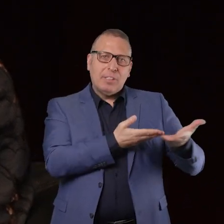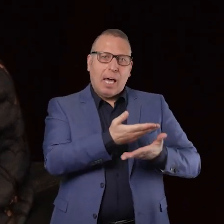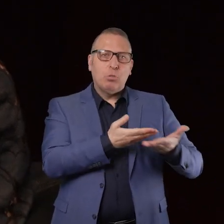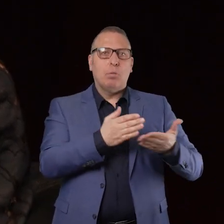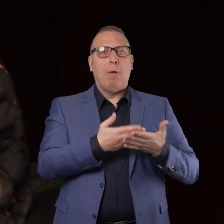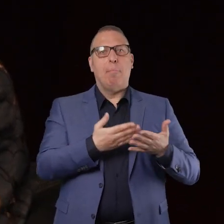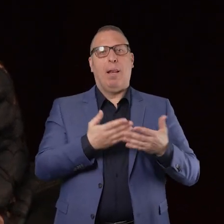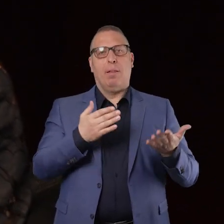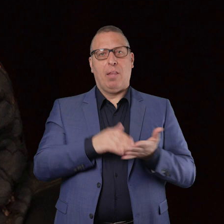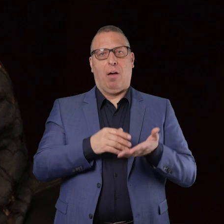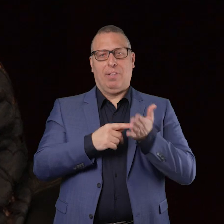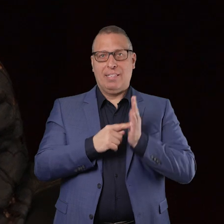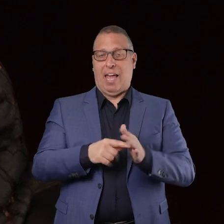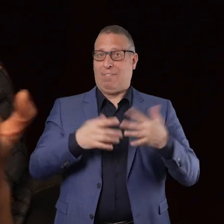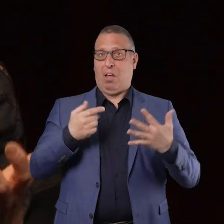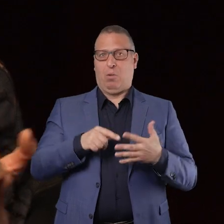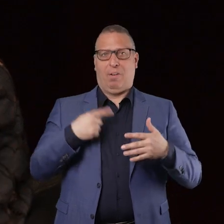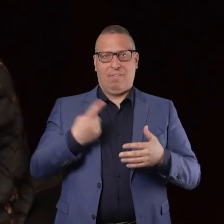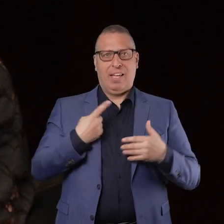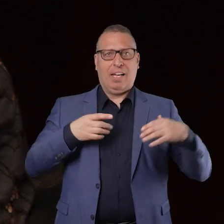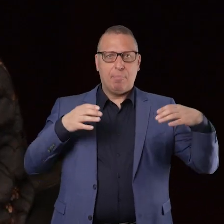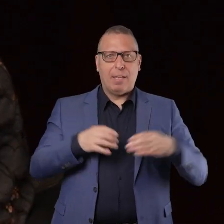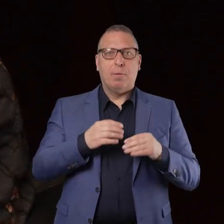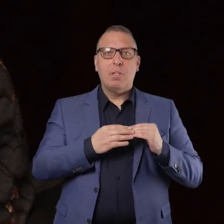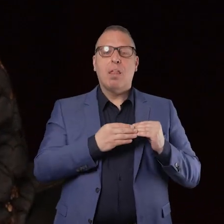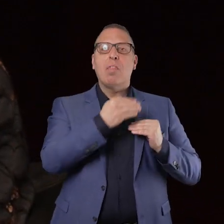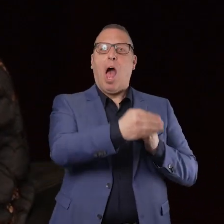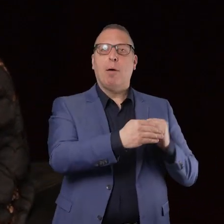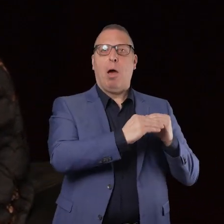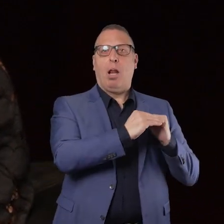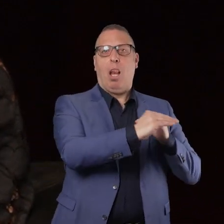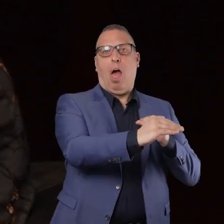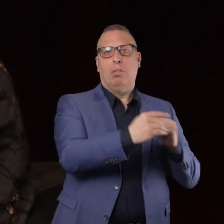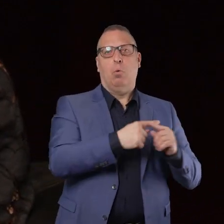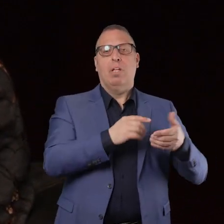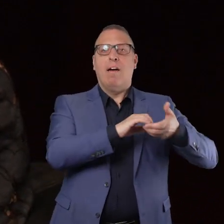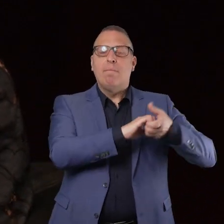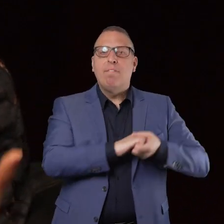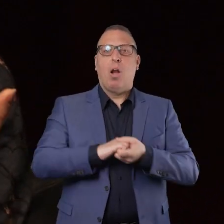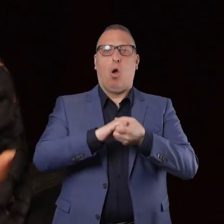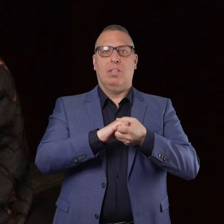engstens austauschen, zeigt es eben auch, dass wir gemeinsam als benachbarte